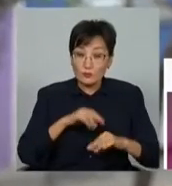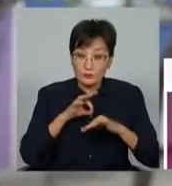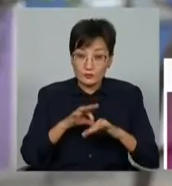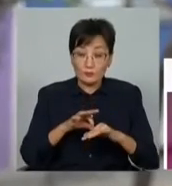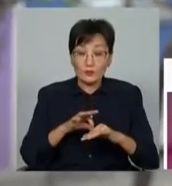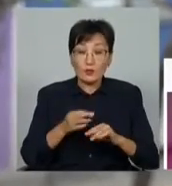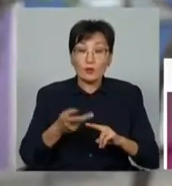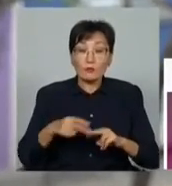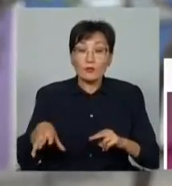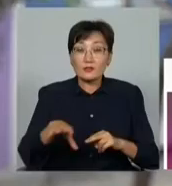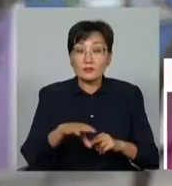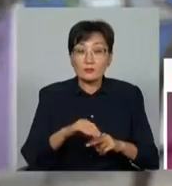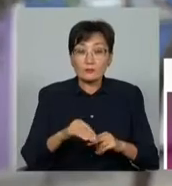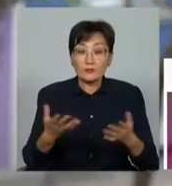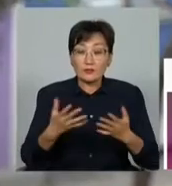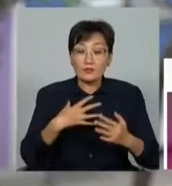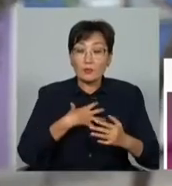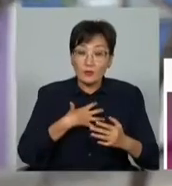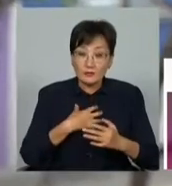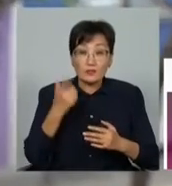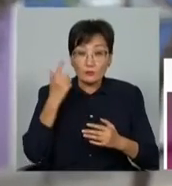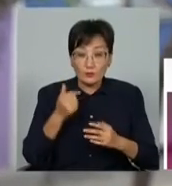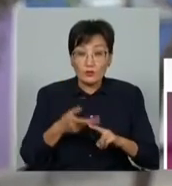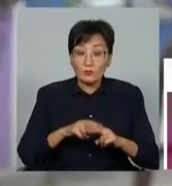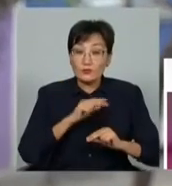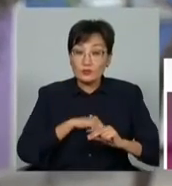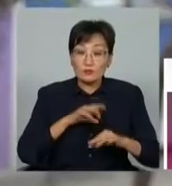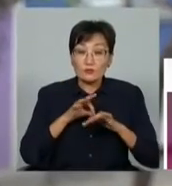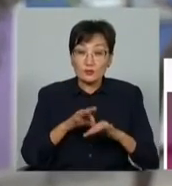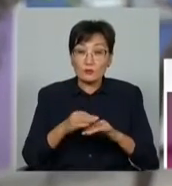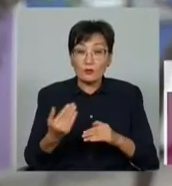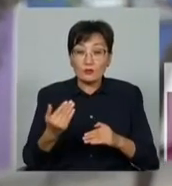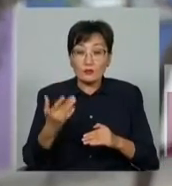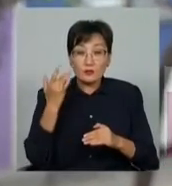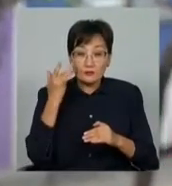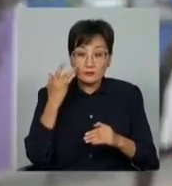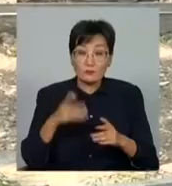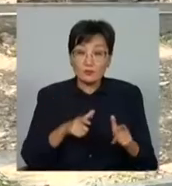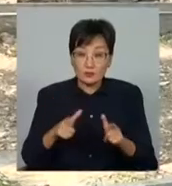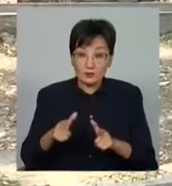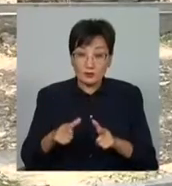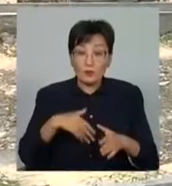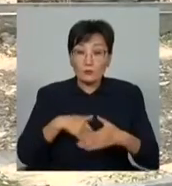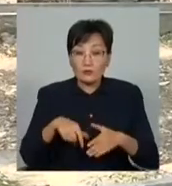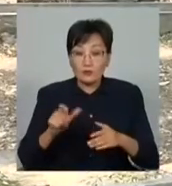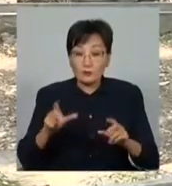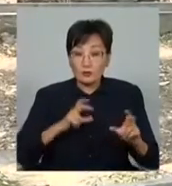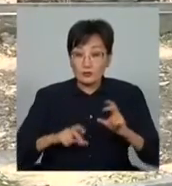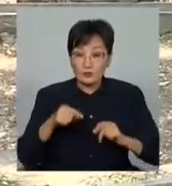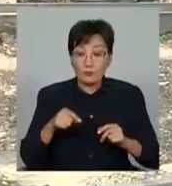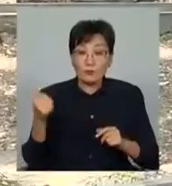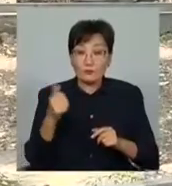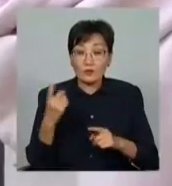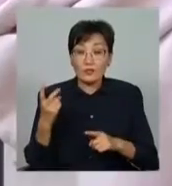осы олардың барлығы қандай маңызды екенін біледі, сол жұмысты жүргізуге олар әр қашанда дайын. Еріктілер оқу ордаларына